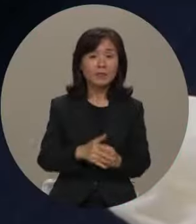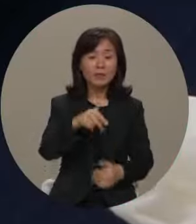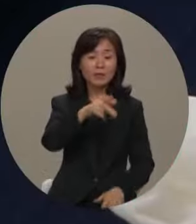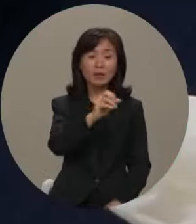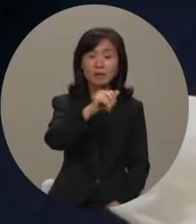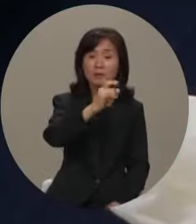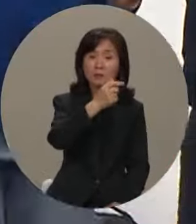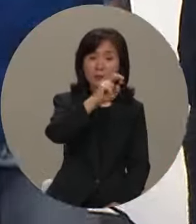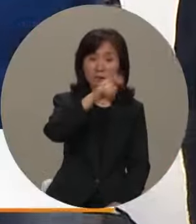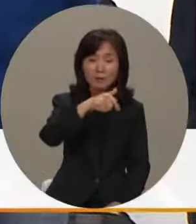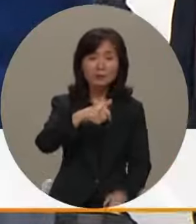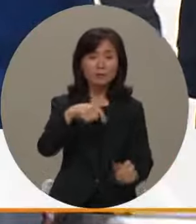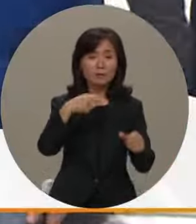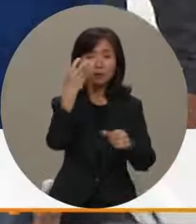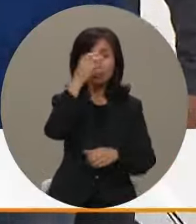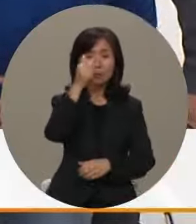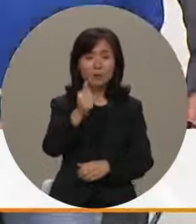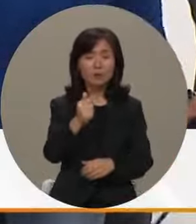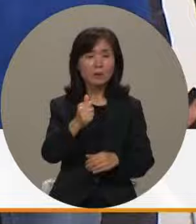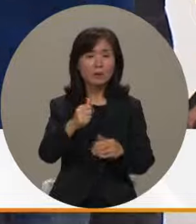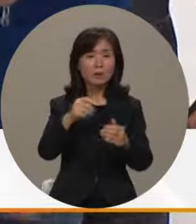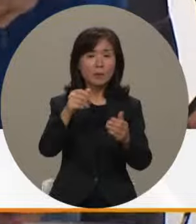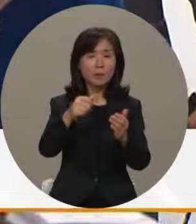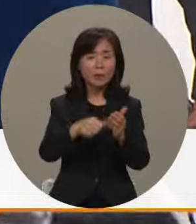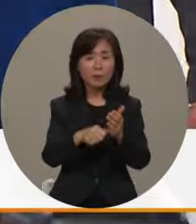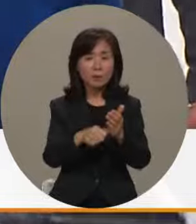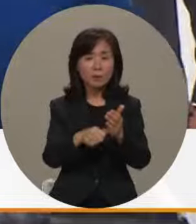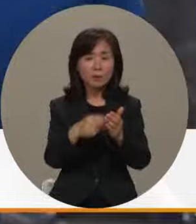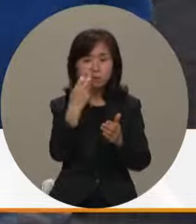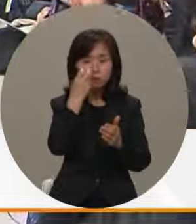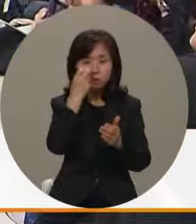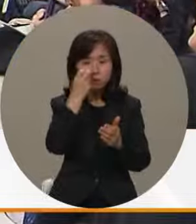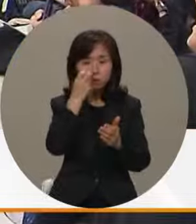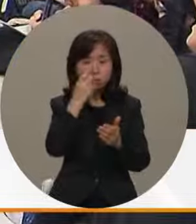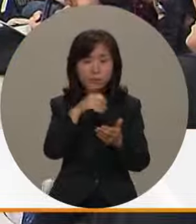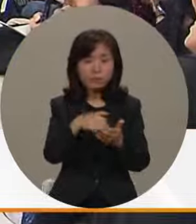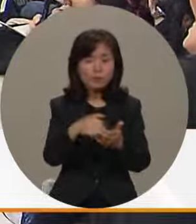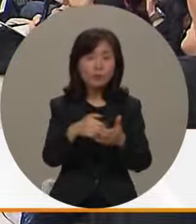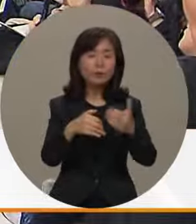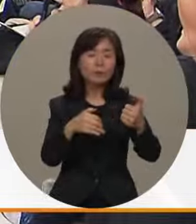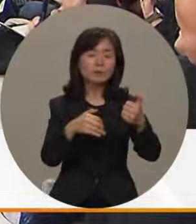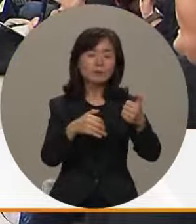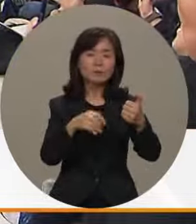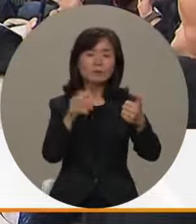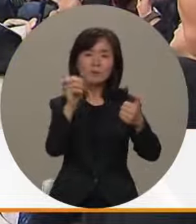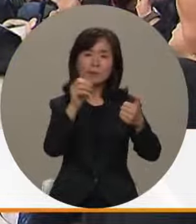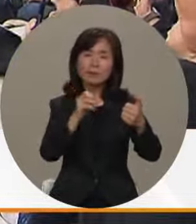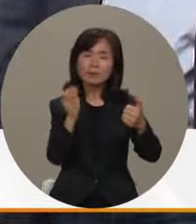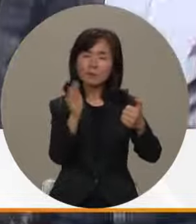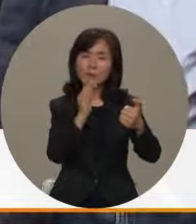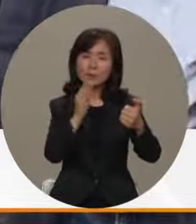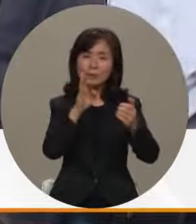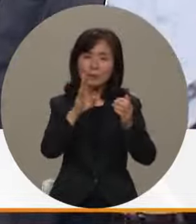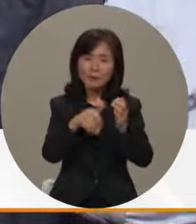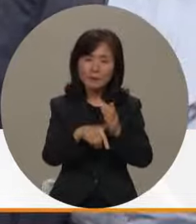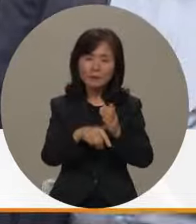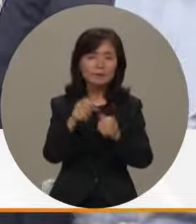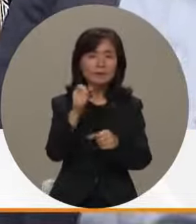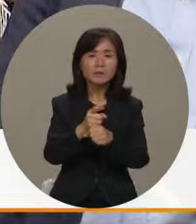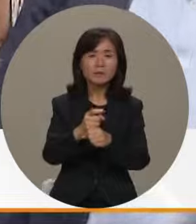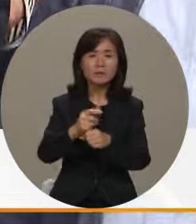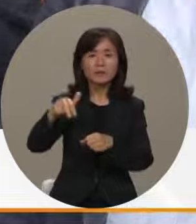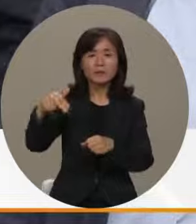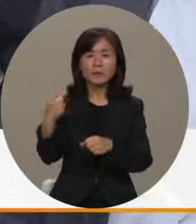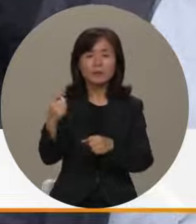교육감은 개표율 55.8%, 조전혁 후보와 8만 표 차이로 당선이 확실시 된 상황에서 조희연 전